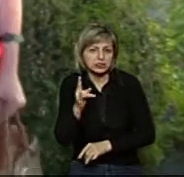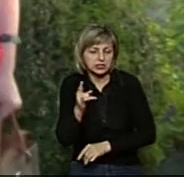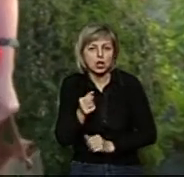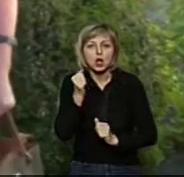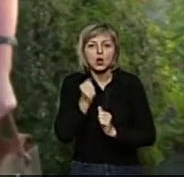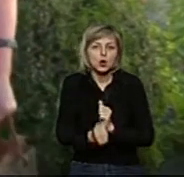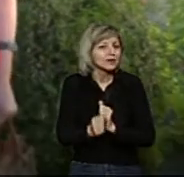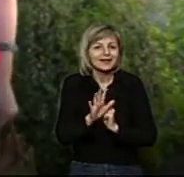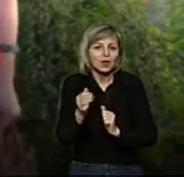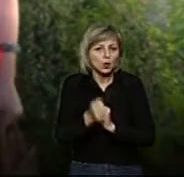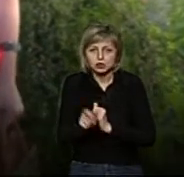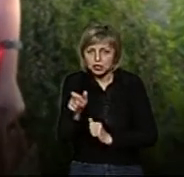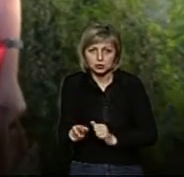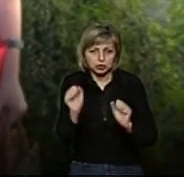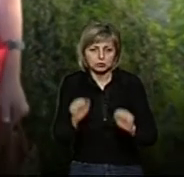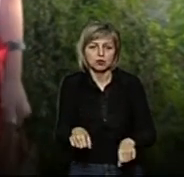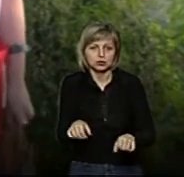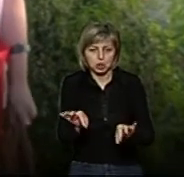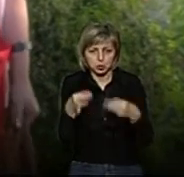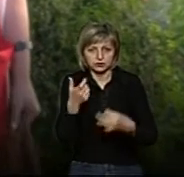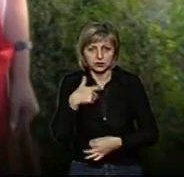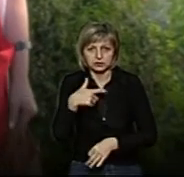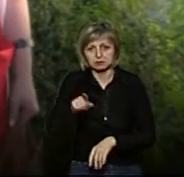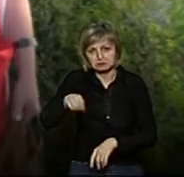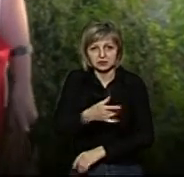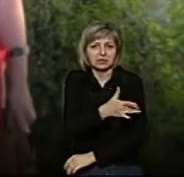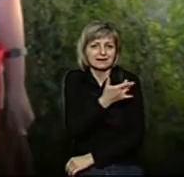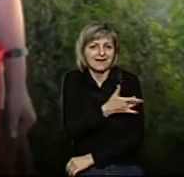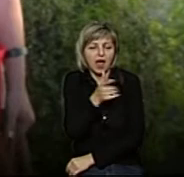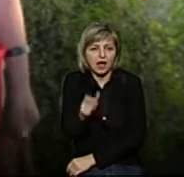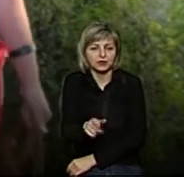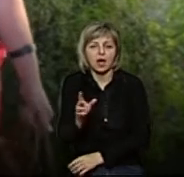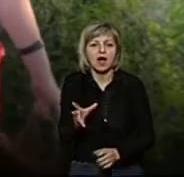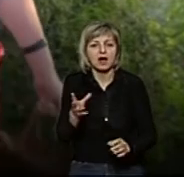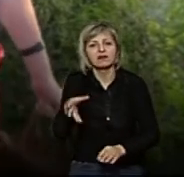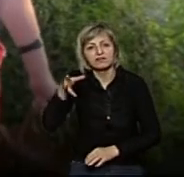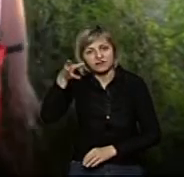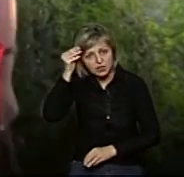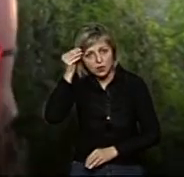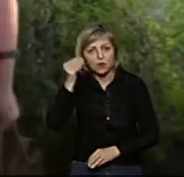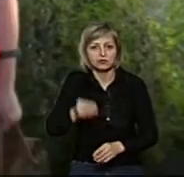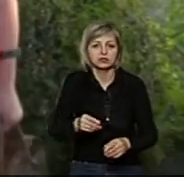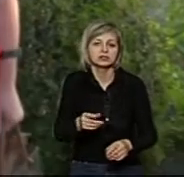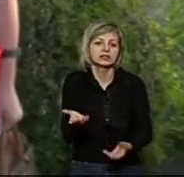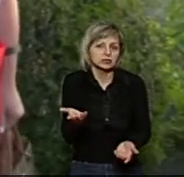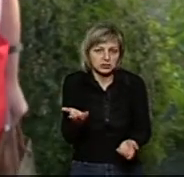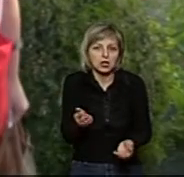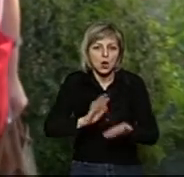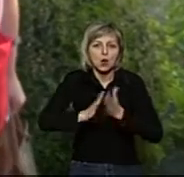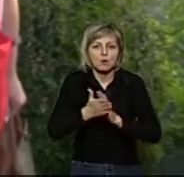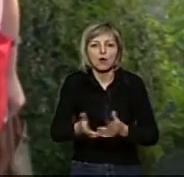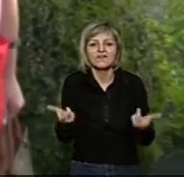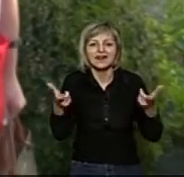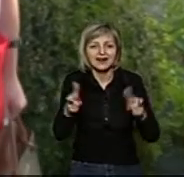Не кожен може дозволити собі няню, але враховуючи особливості карантину, її нереально було взяти. Тому